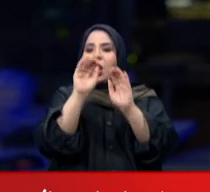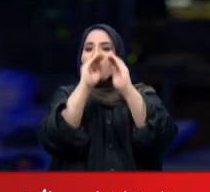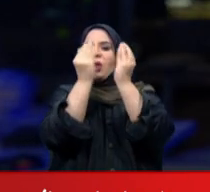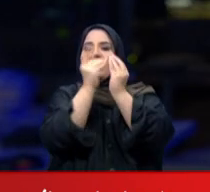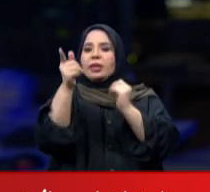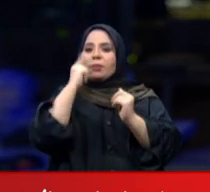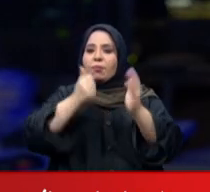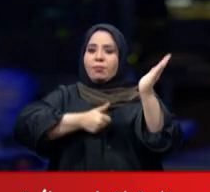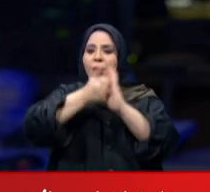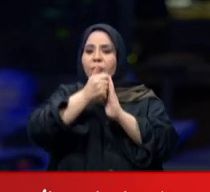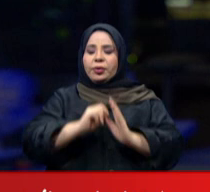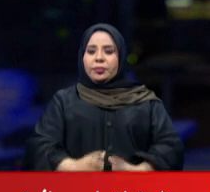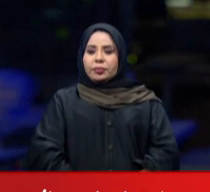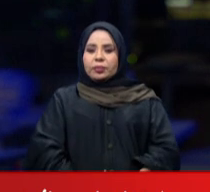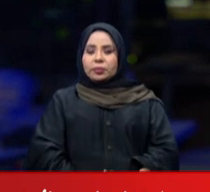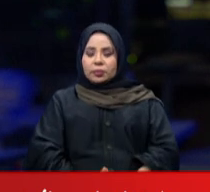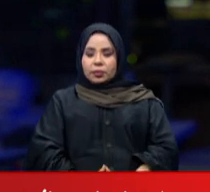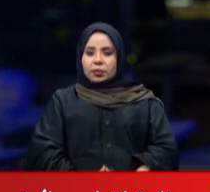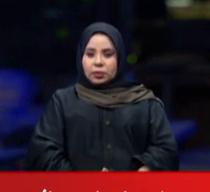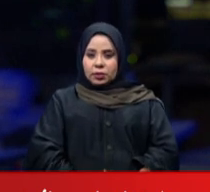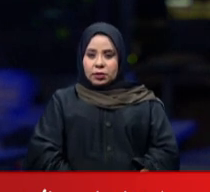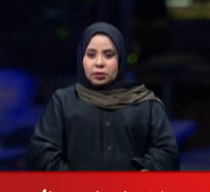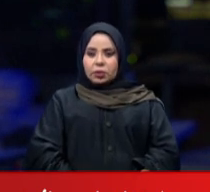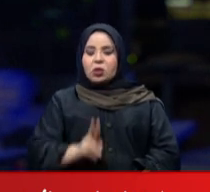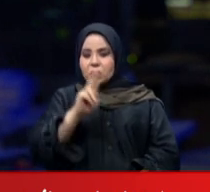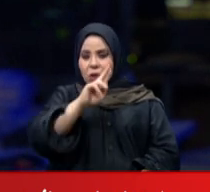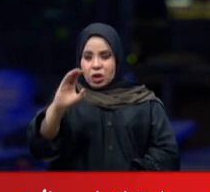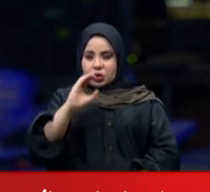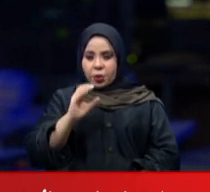هذه الجائزة والفئة التي تأهلتم لها.